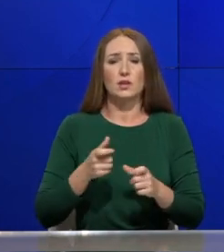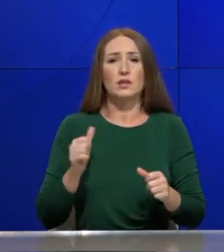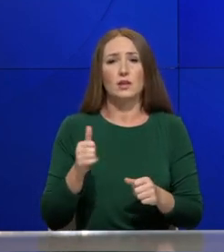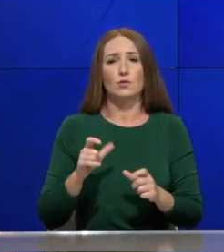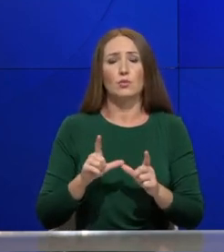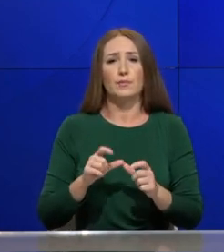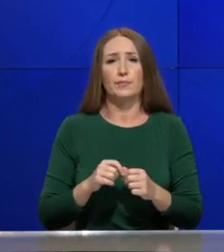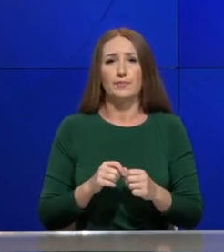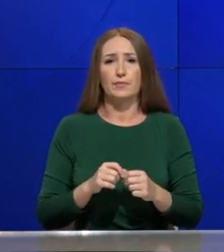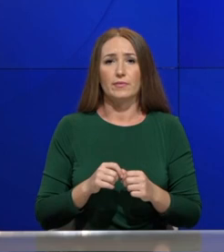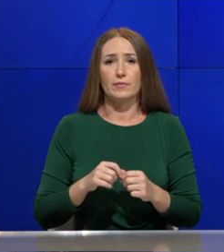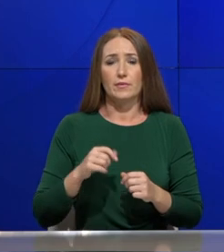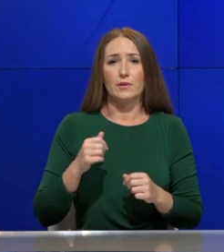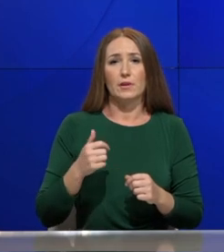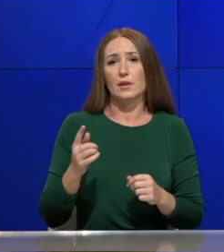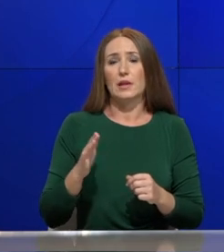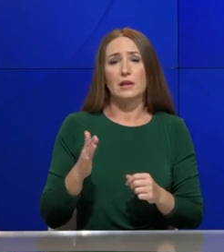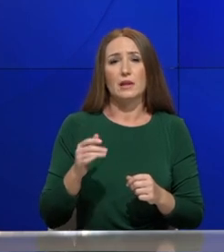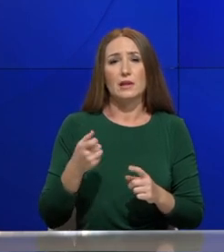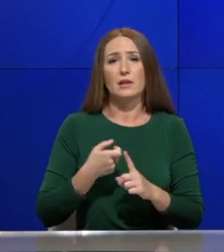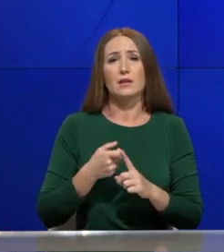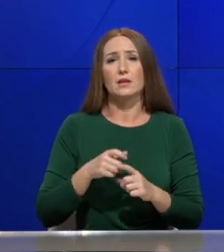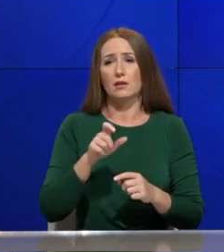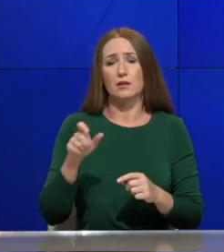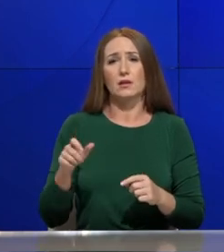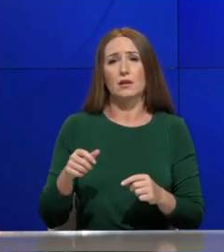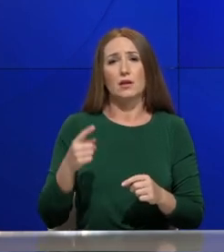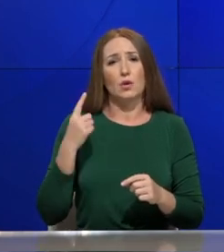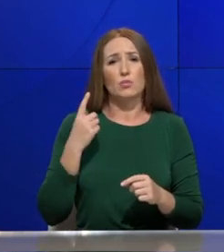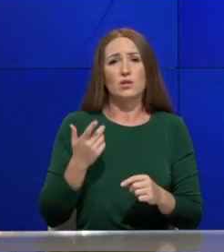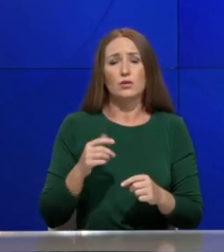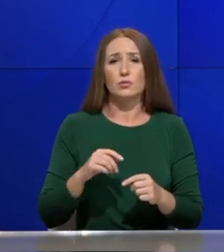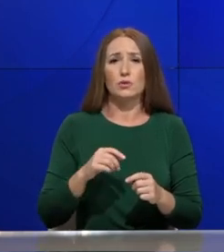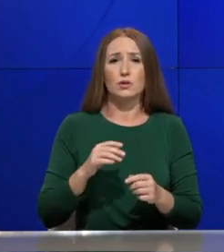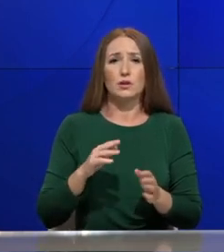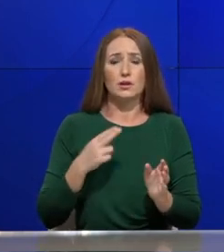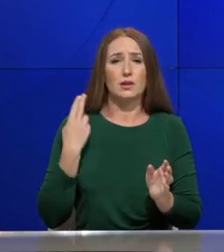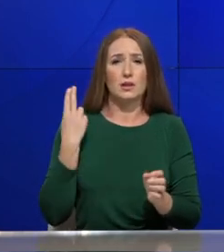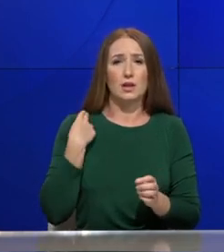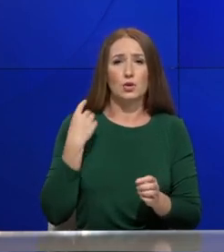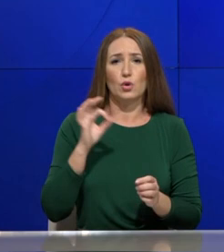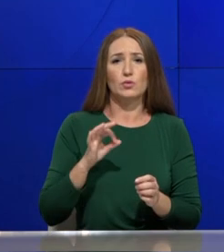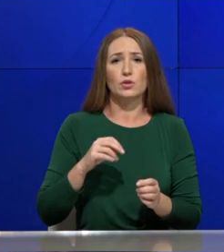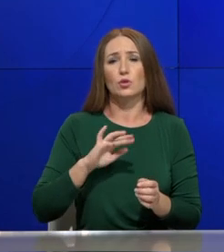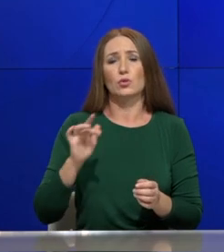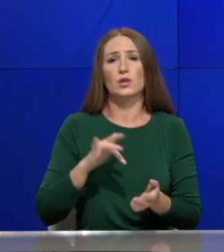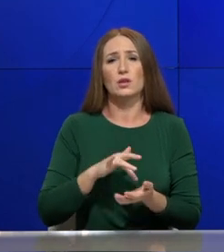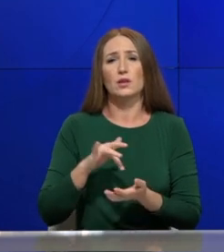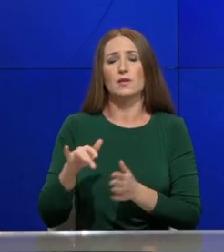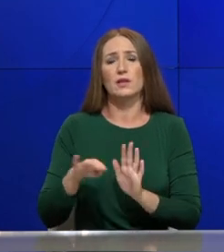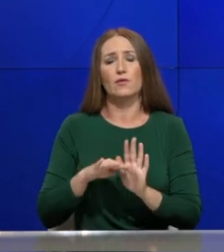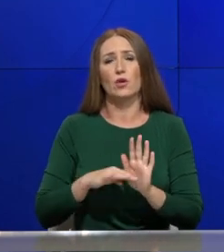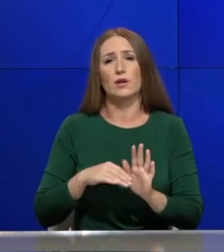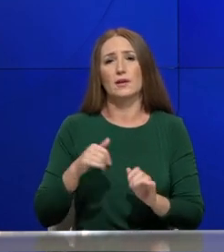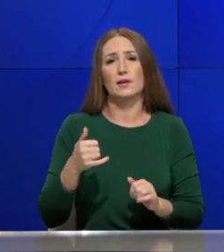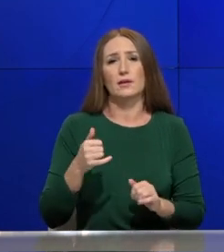da ovih dana neki kandidati za načelnike u Kalesiji uopšte ne razumiju nadležnost općine i drugih nivoa vlasti. Kandidat